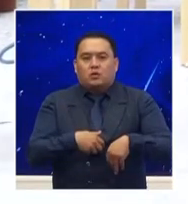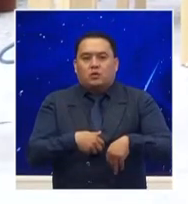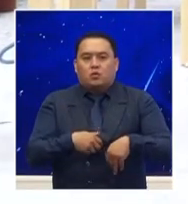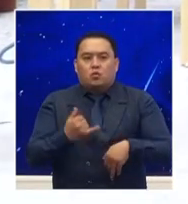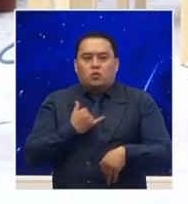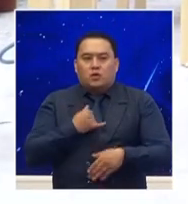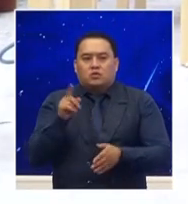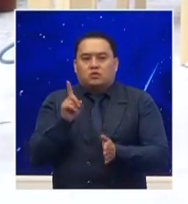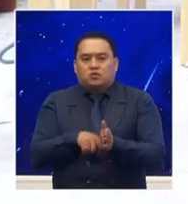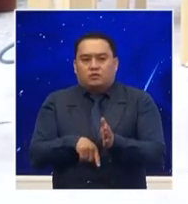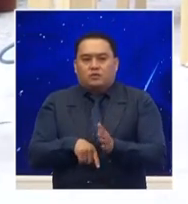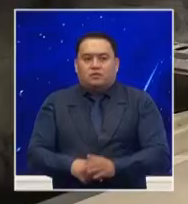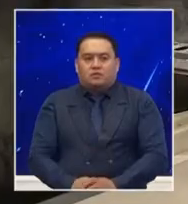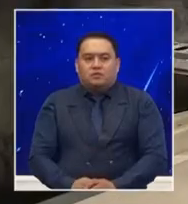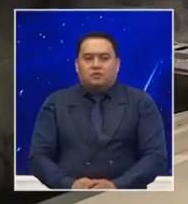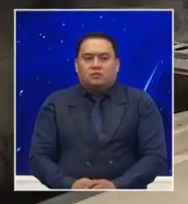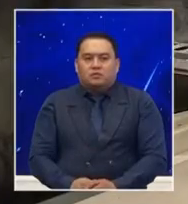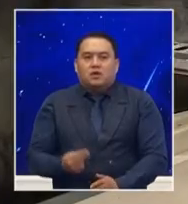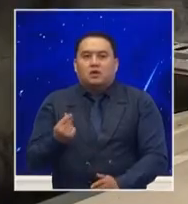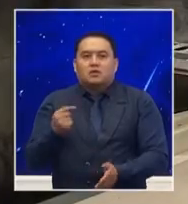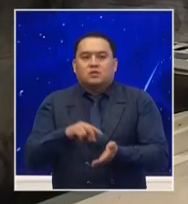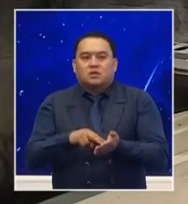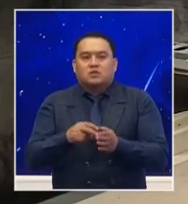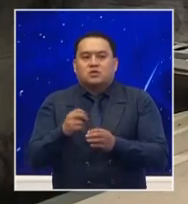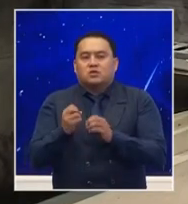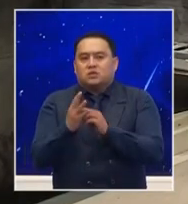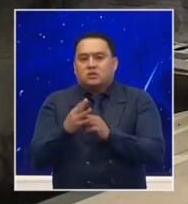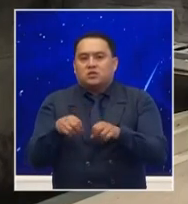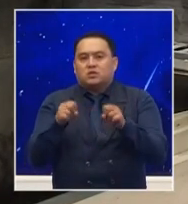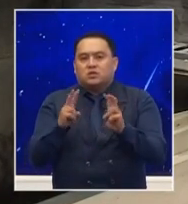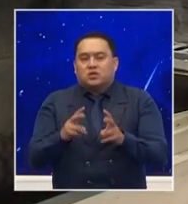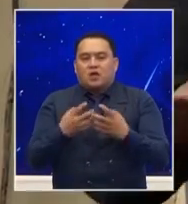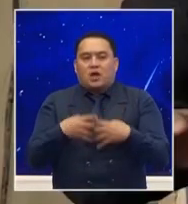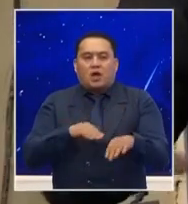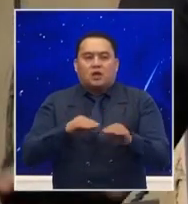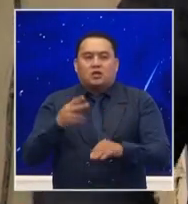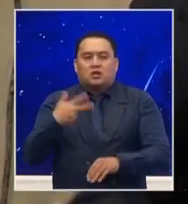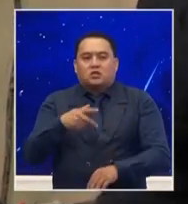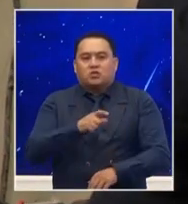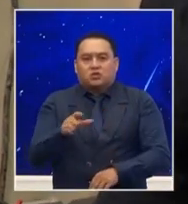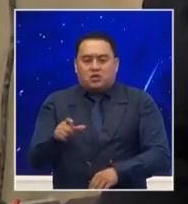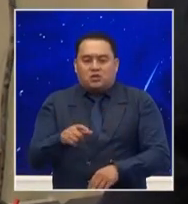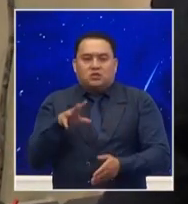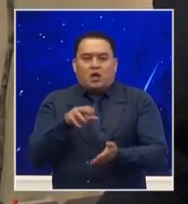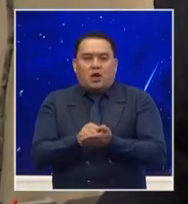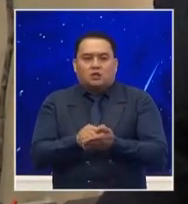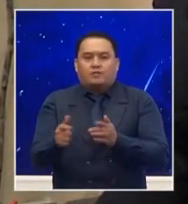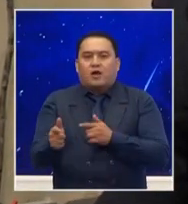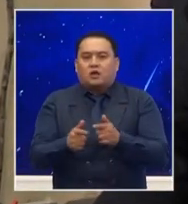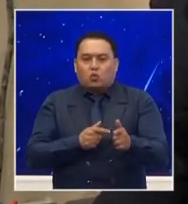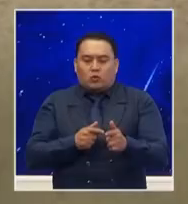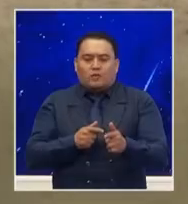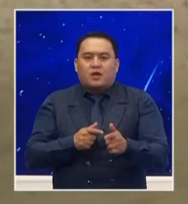нас изделия дешевле. Цех оснащен 14 современными станками. 30 человек занимаются изготовлением